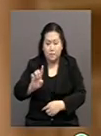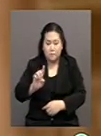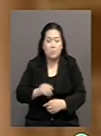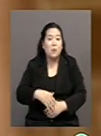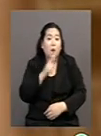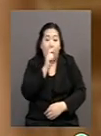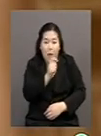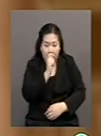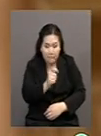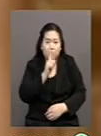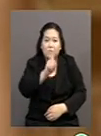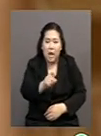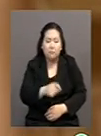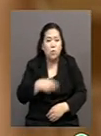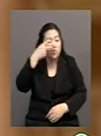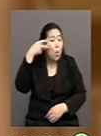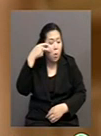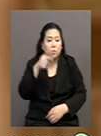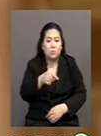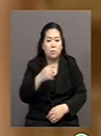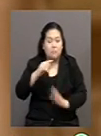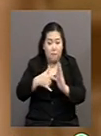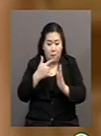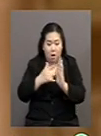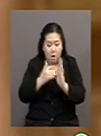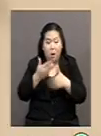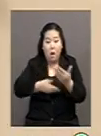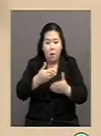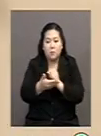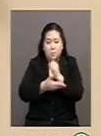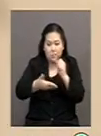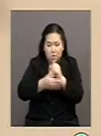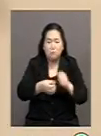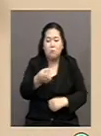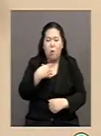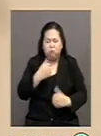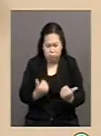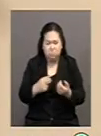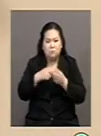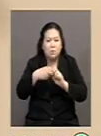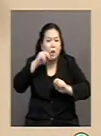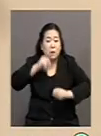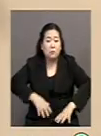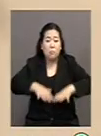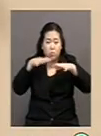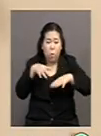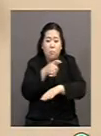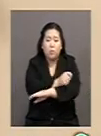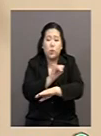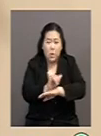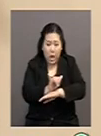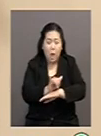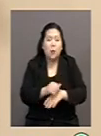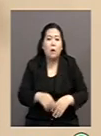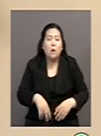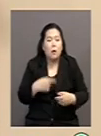บสวนนายวิชาเนี่ยบอกว่าช่วงนี้เกิดน้ำท่วมในอยุธยาครับก็เลยขายยาลำบากฮะก็เลยย้ายมาขายที่ปทุมธานี